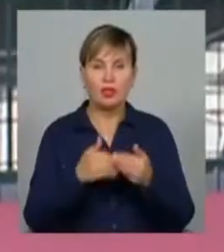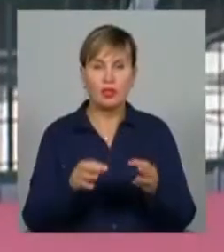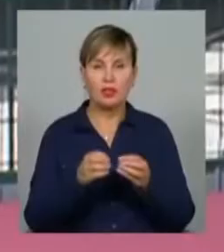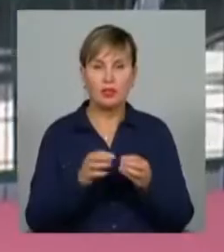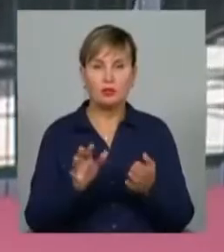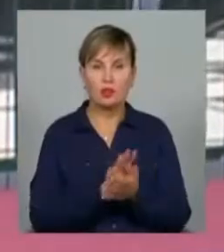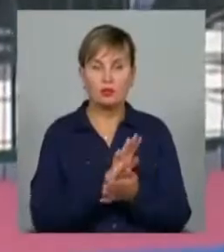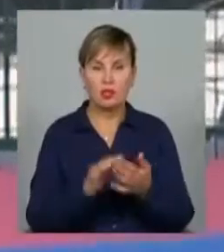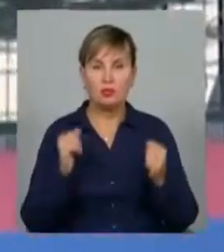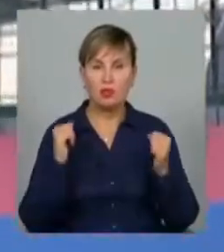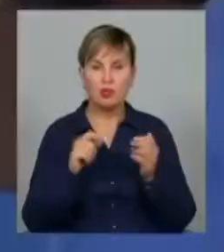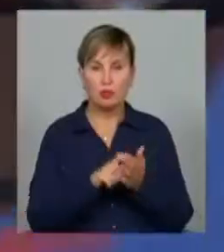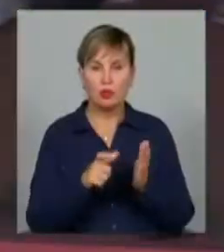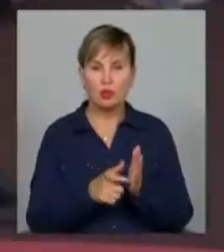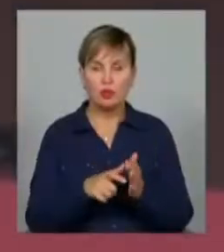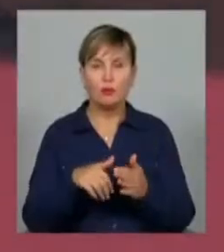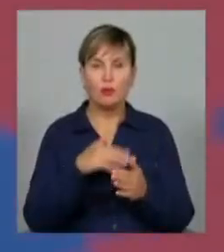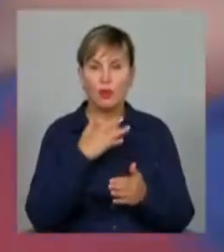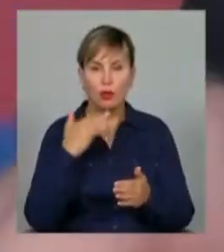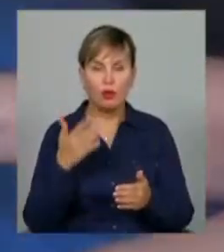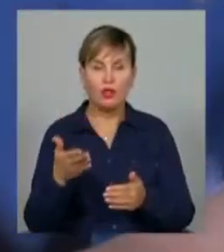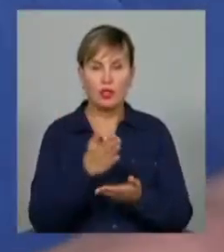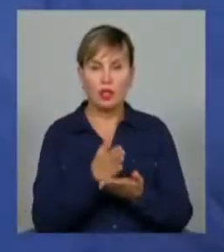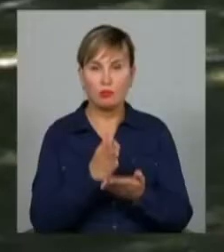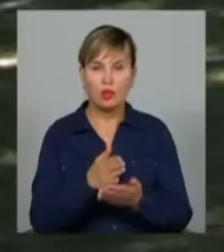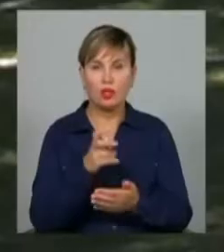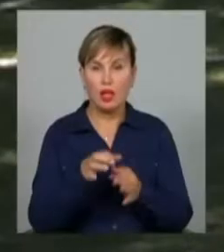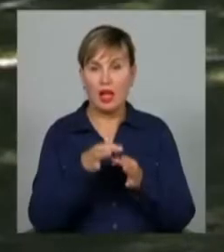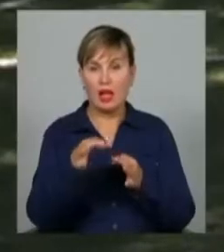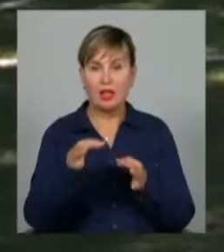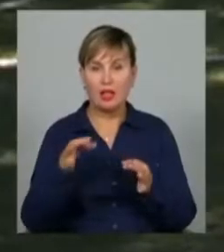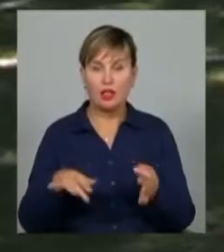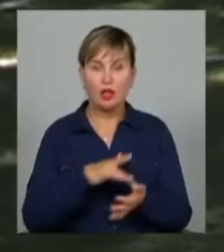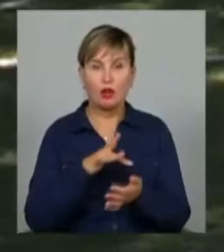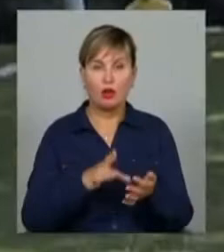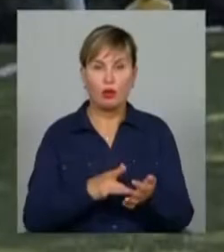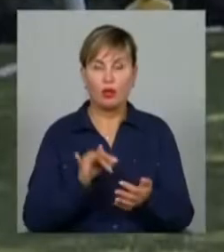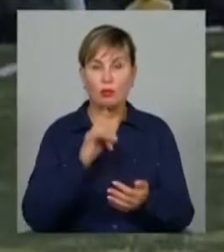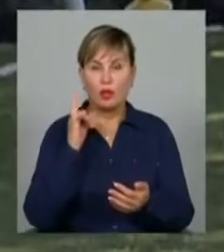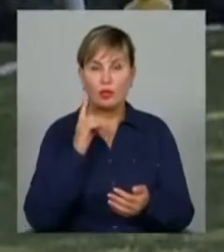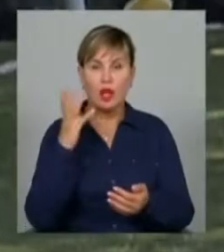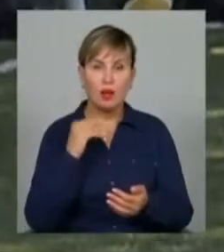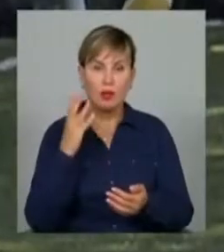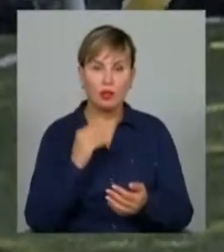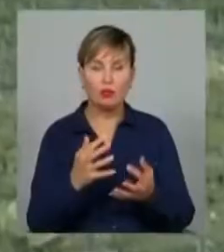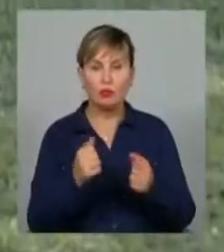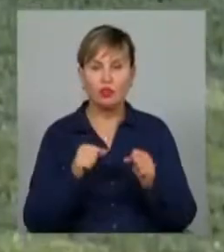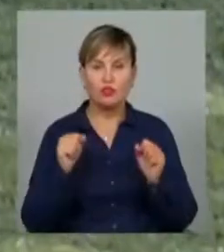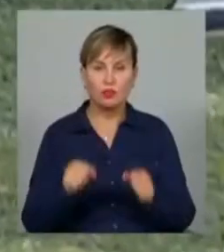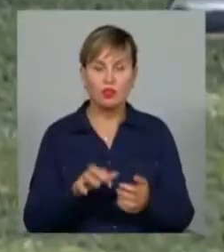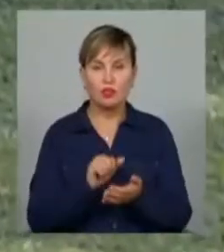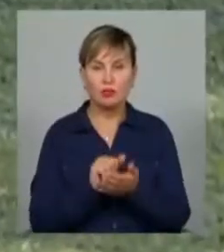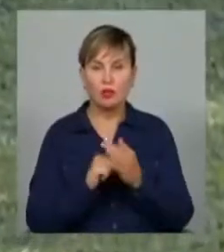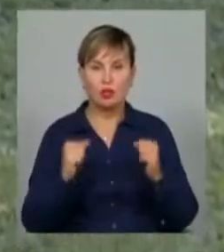10 бесплатных спортивных площадок. Многие из них расположены на окраинах города. Тем самым молодежь Алматы получила возможность